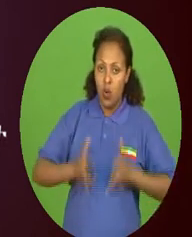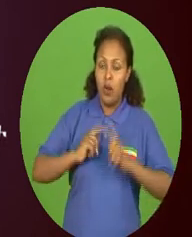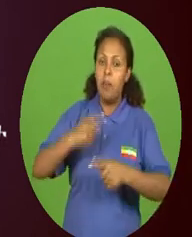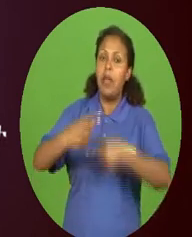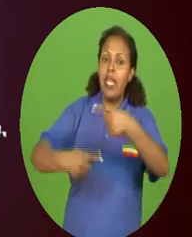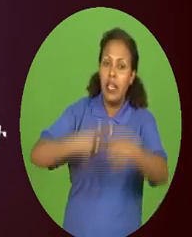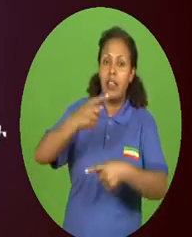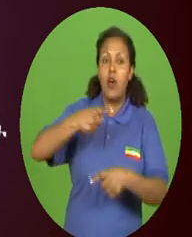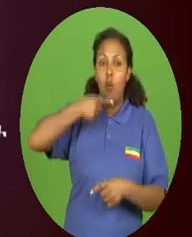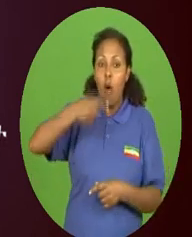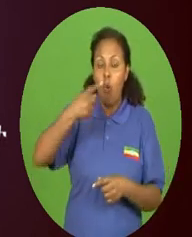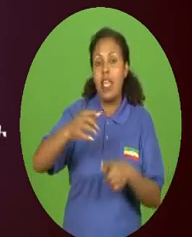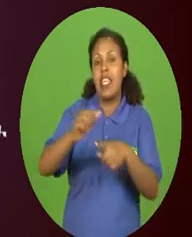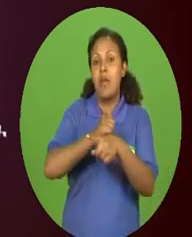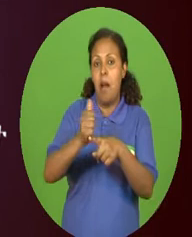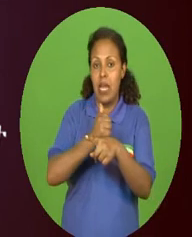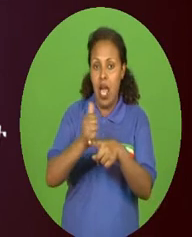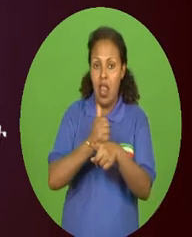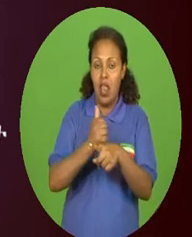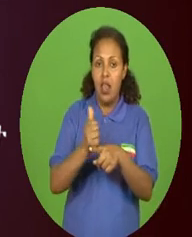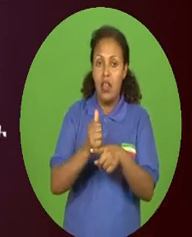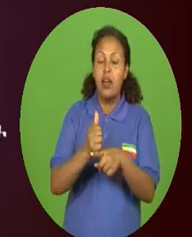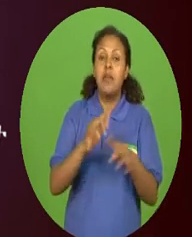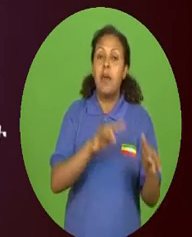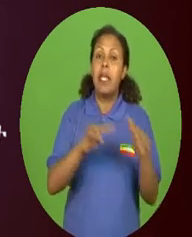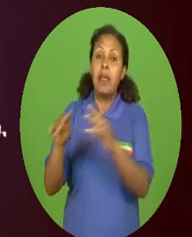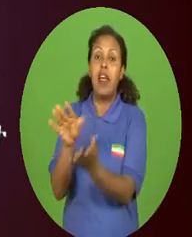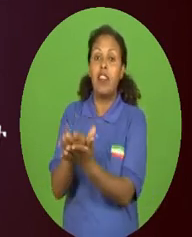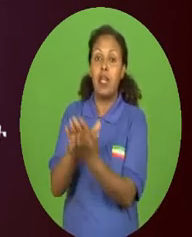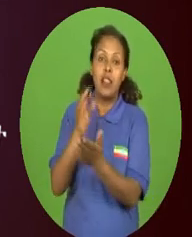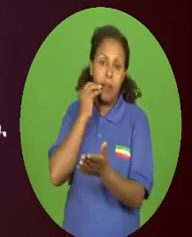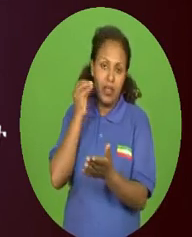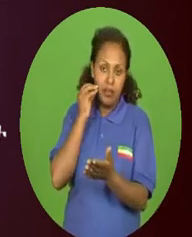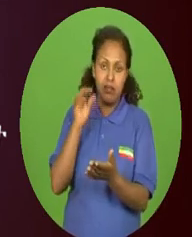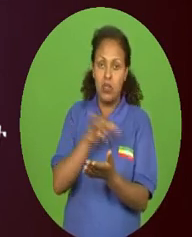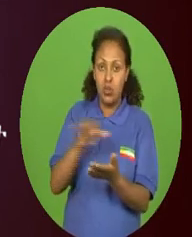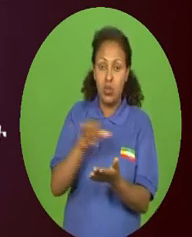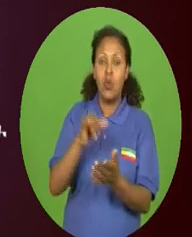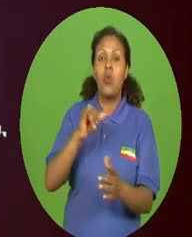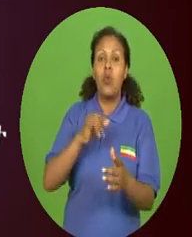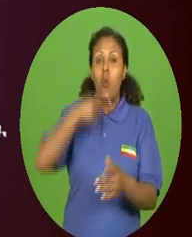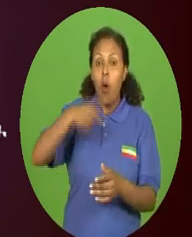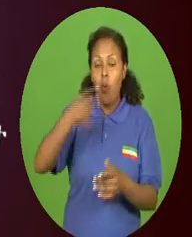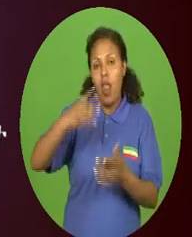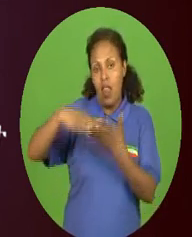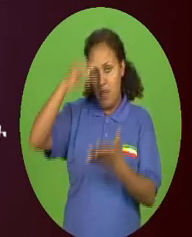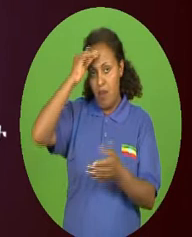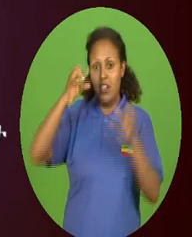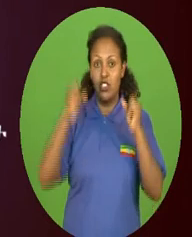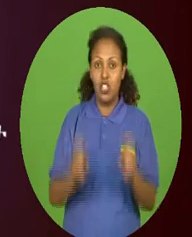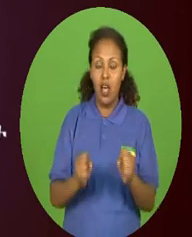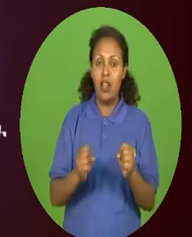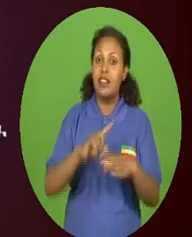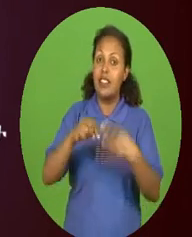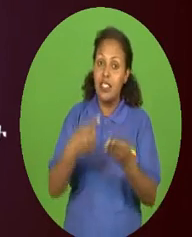በሚኖረው መስተጋብር በሂደት ቋንቋን ይለማመዳል። በመደበኛ ትምህርት ቤትም እንዲሁ በተጨማሪ